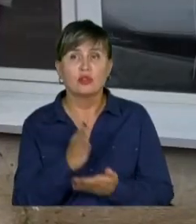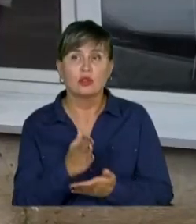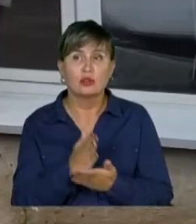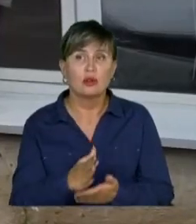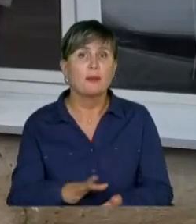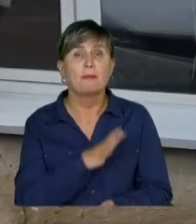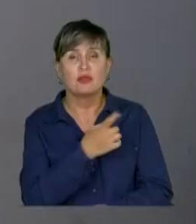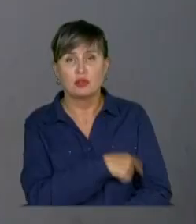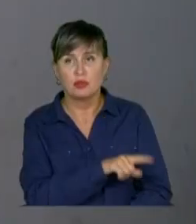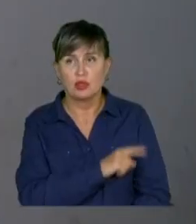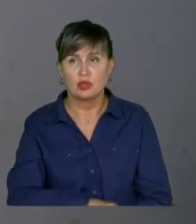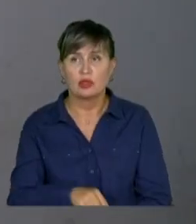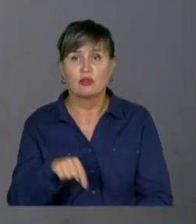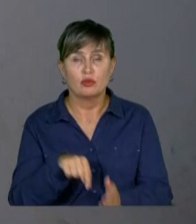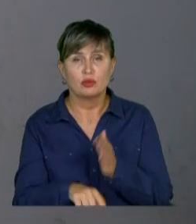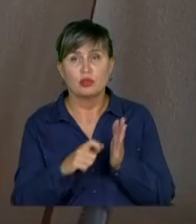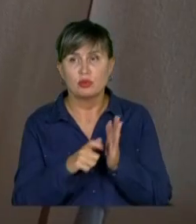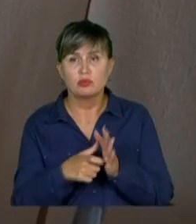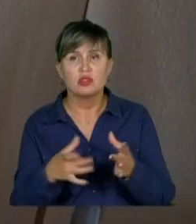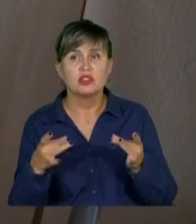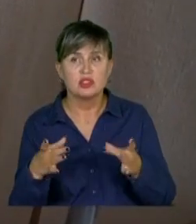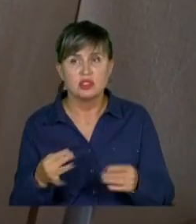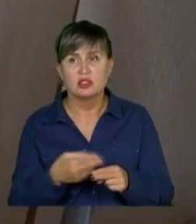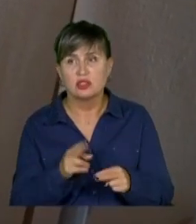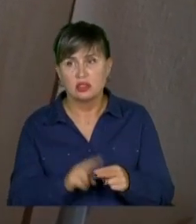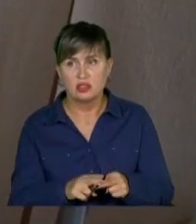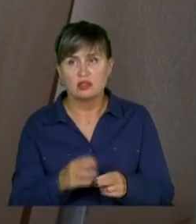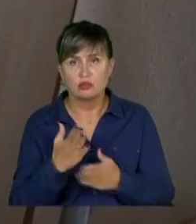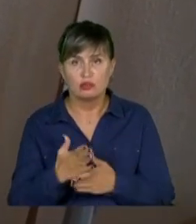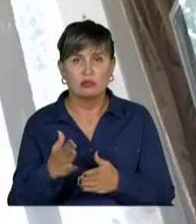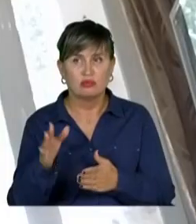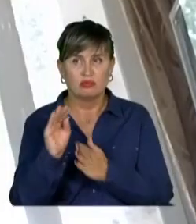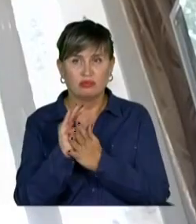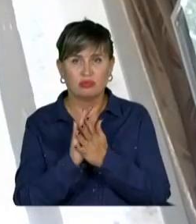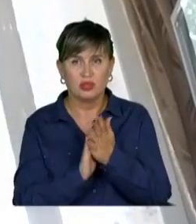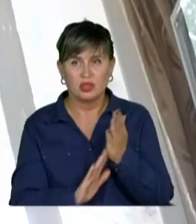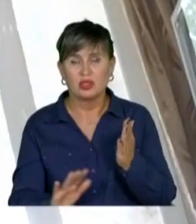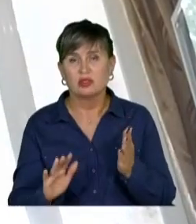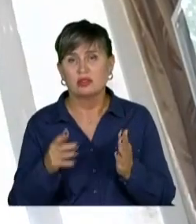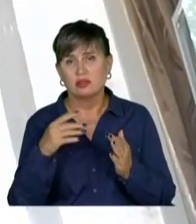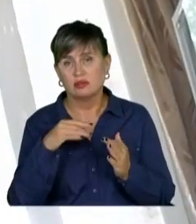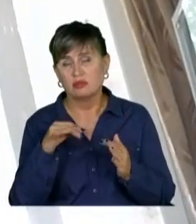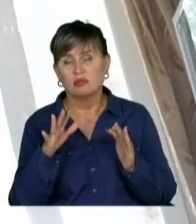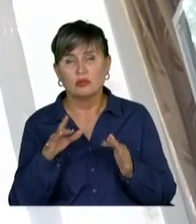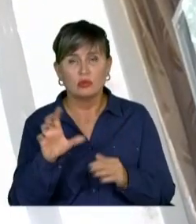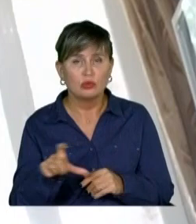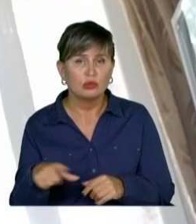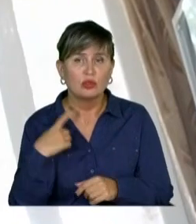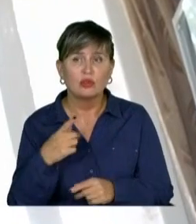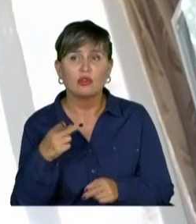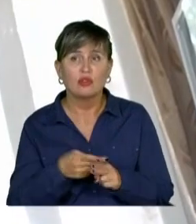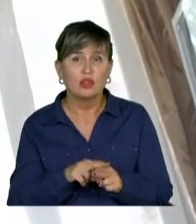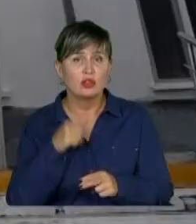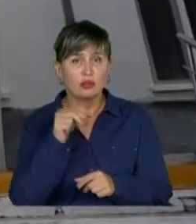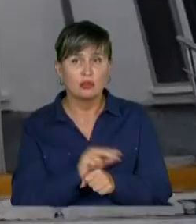бывшей поликлиники. Внутри помещения сырость. Из-за этого на стенах образовалась плесень. Местные чиновники пообещали, что даже если ремонт в этом